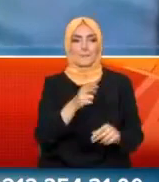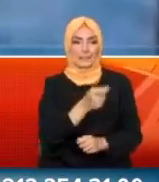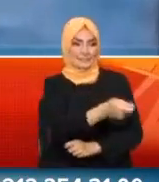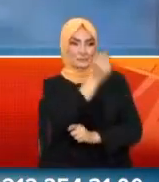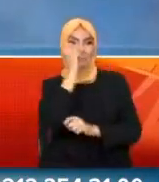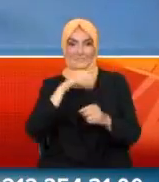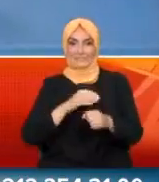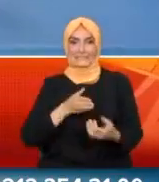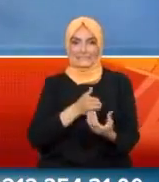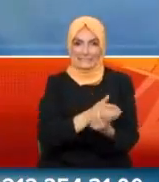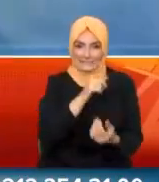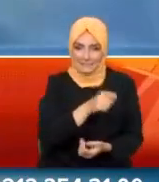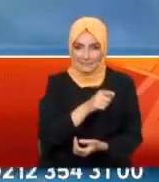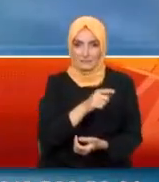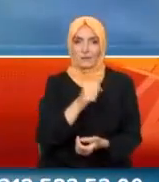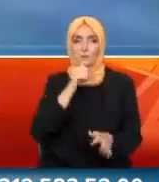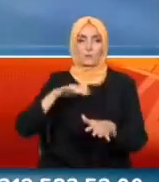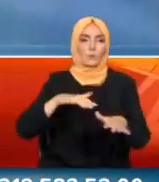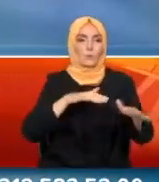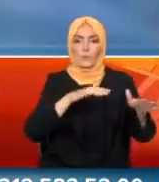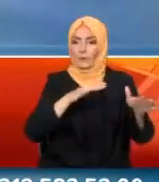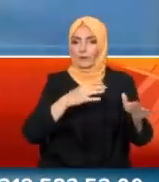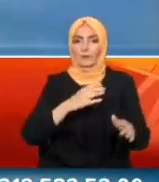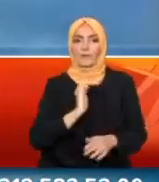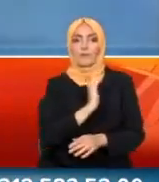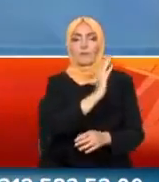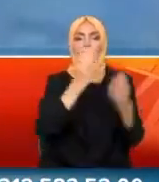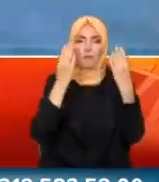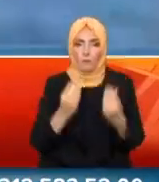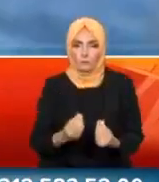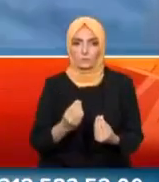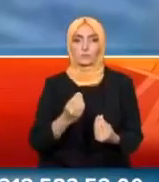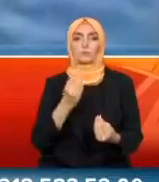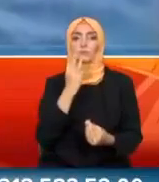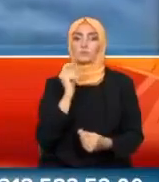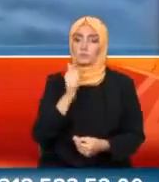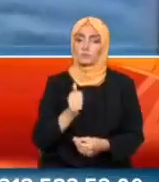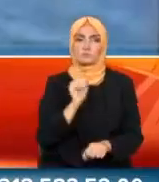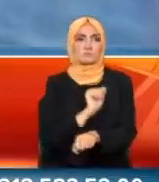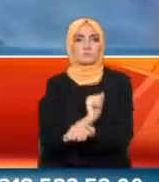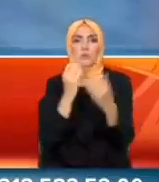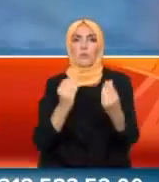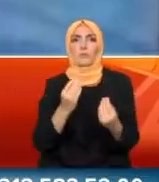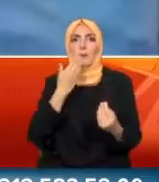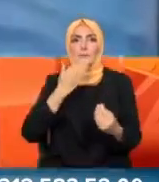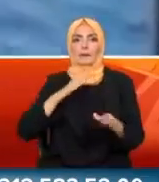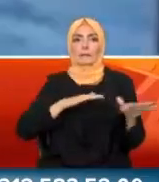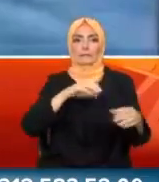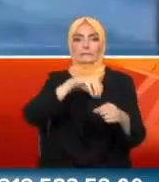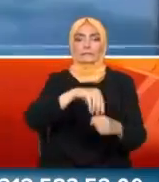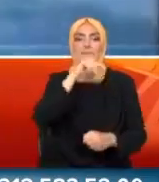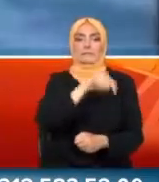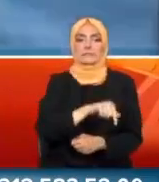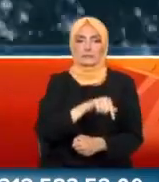gün boyunca Marmara Denizi'nin ortasında mahsur kalan adamdan başkası değildi. Feribot kaptanının dikkati sayesinde fark edilen adam